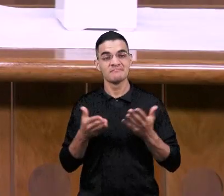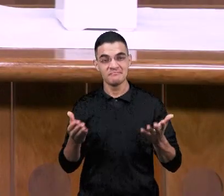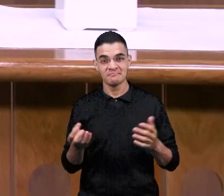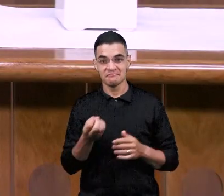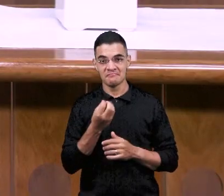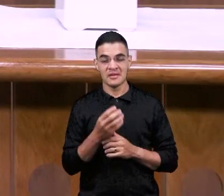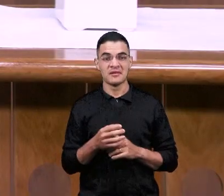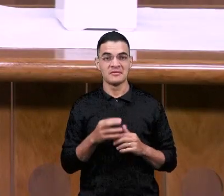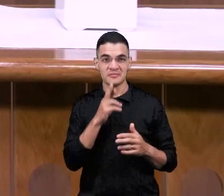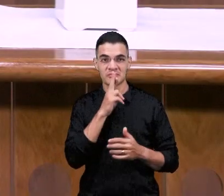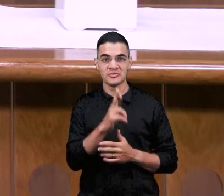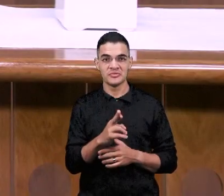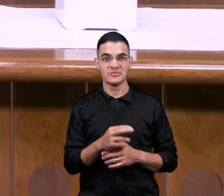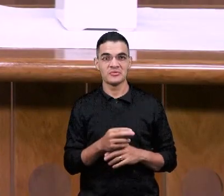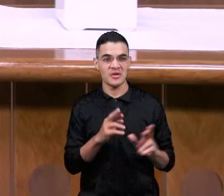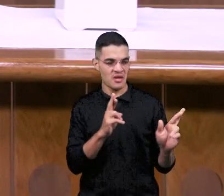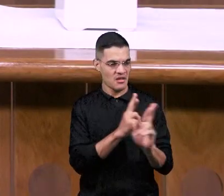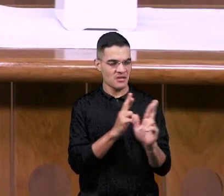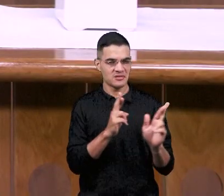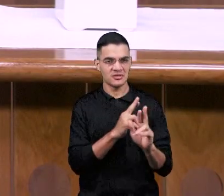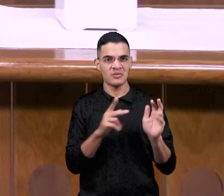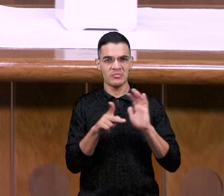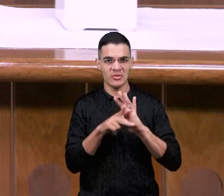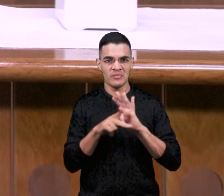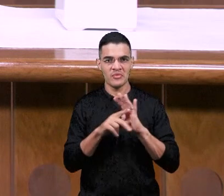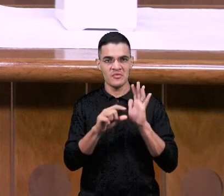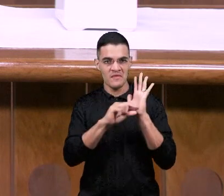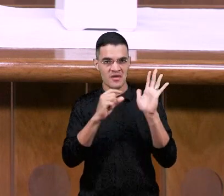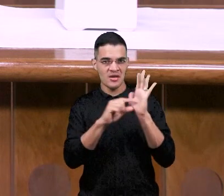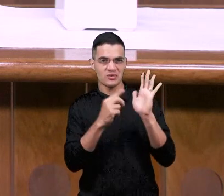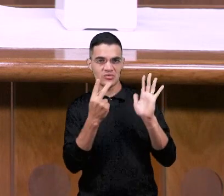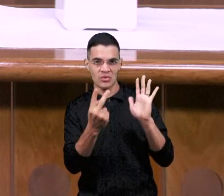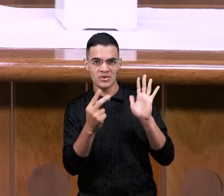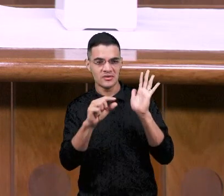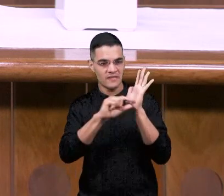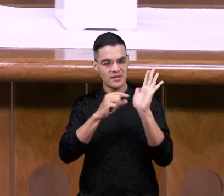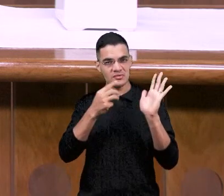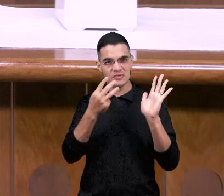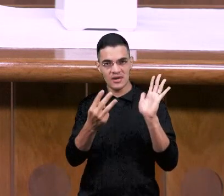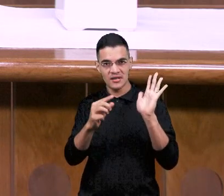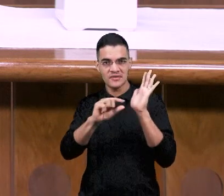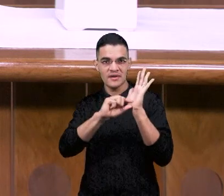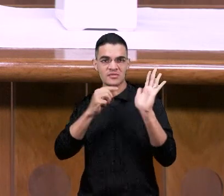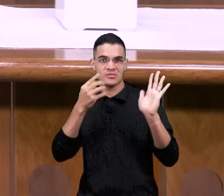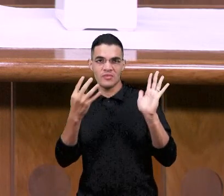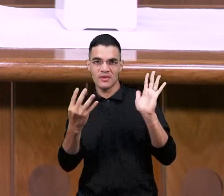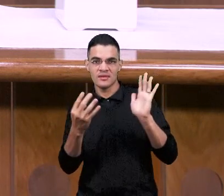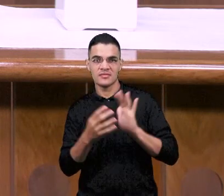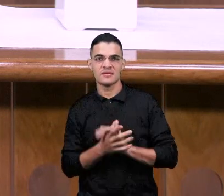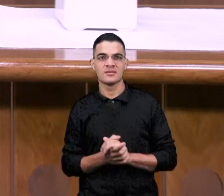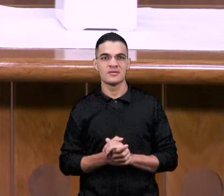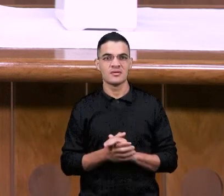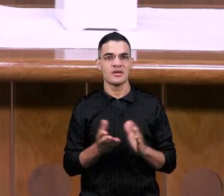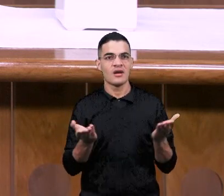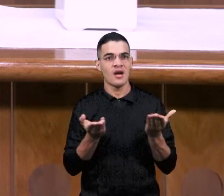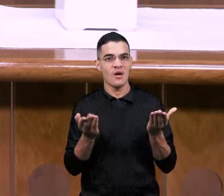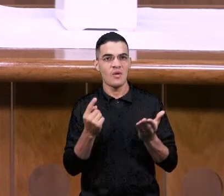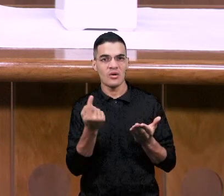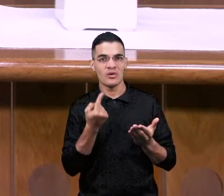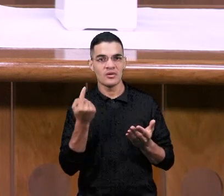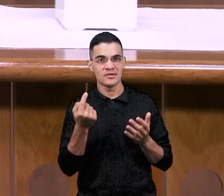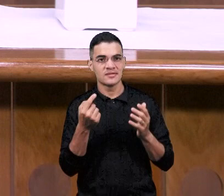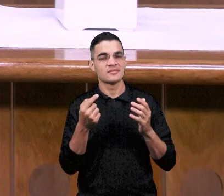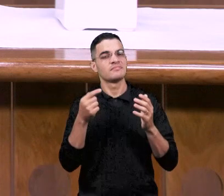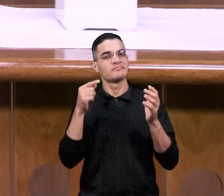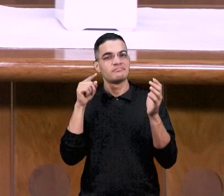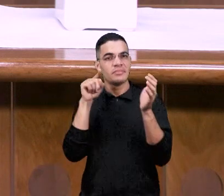bien répondu. Les réponses dans le verset 2, 3 et 4. Maintenant, nous